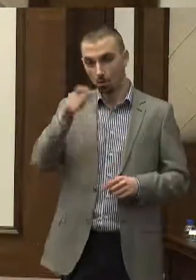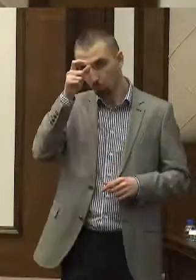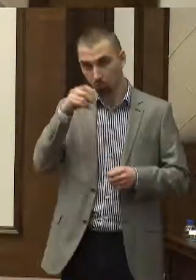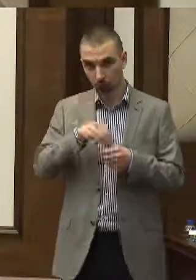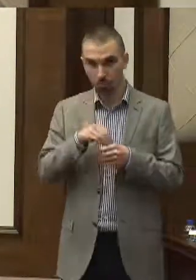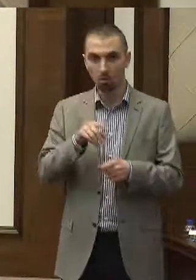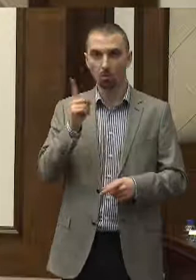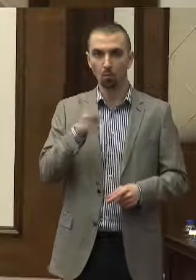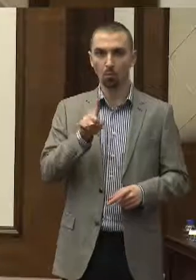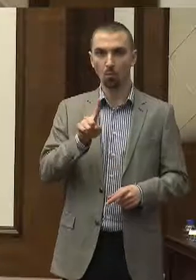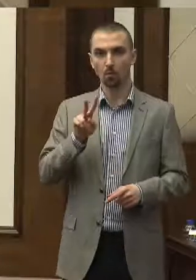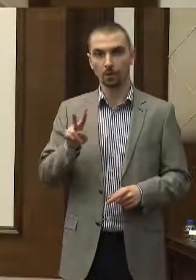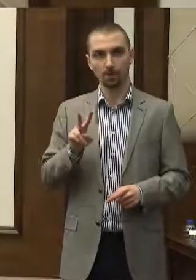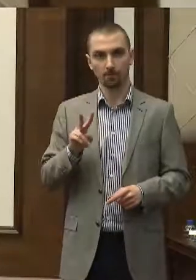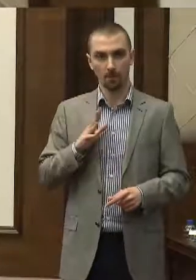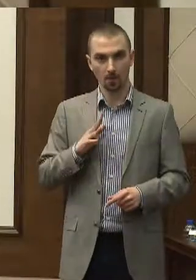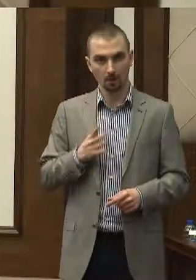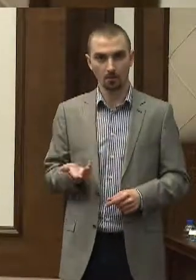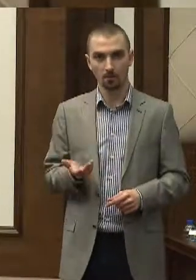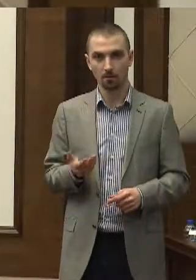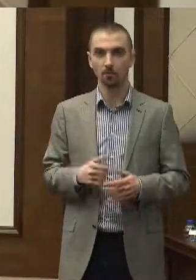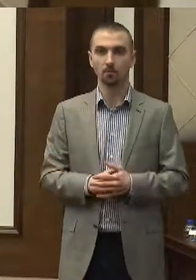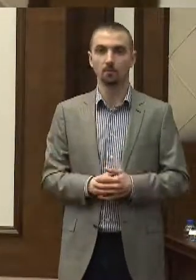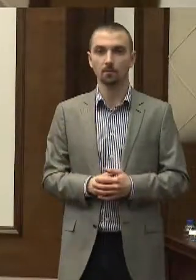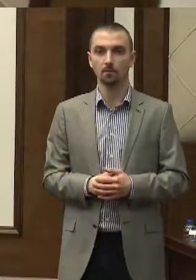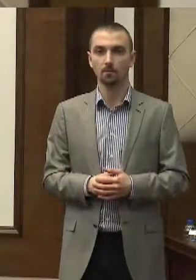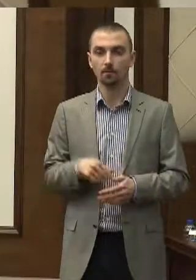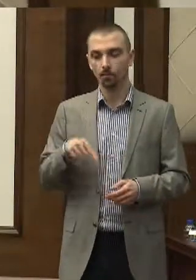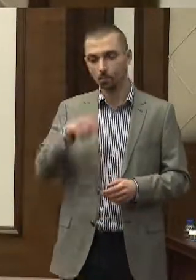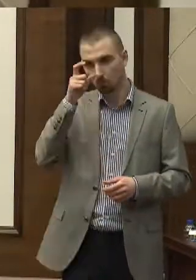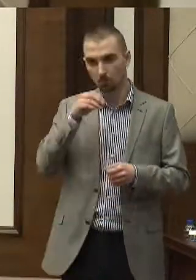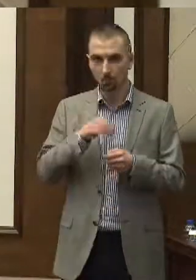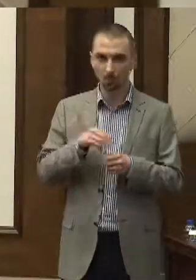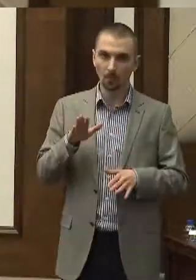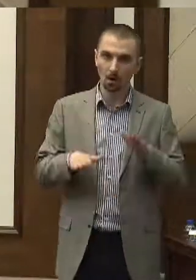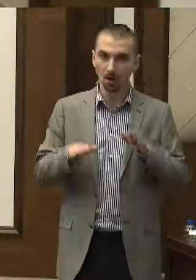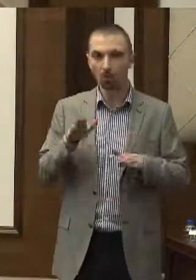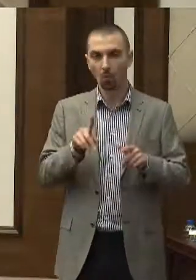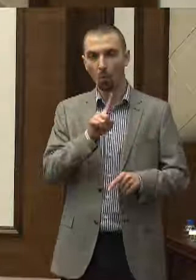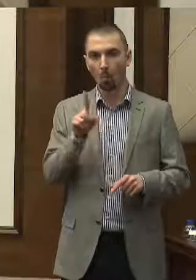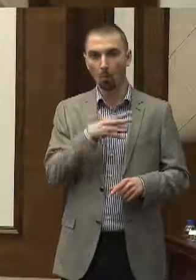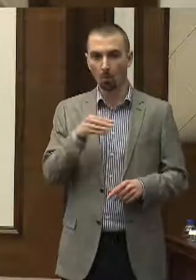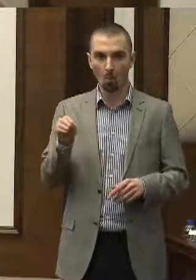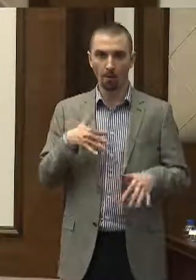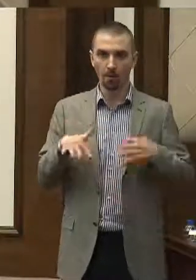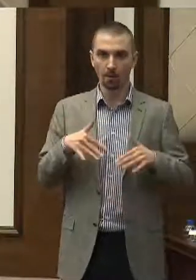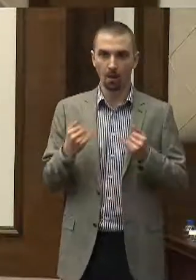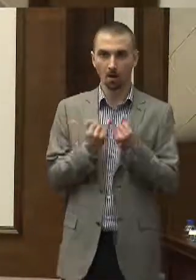%12 civarındadır. Buradan hareketle ülkemizde yaklaşık 10 milyon engelli kardeşimiz